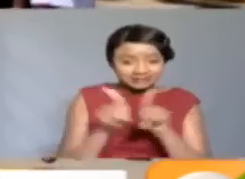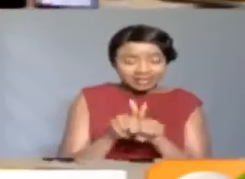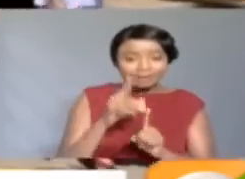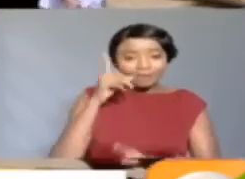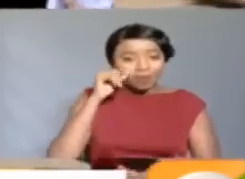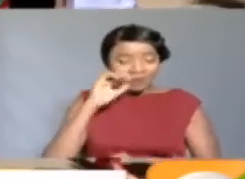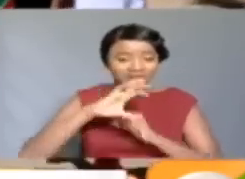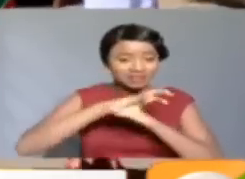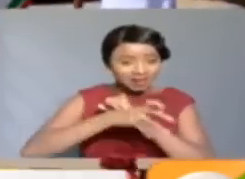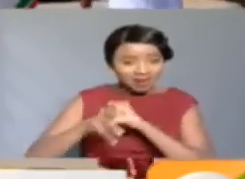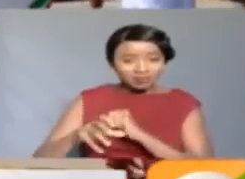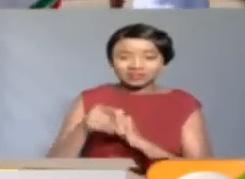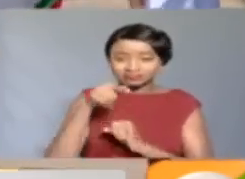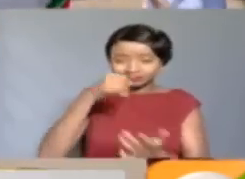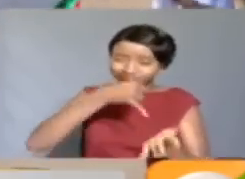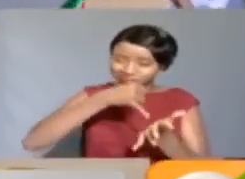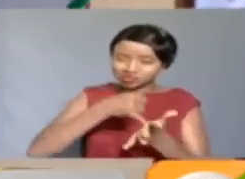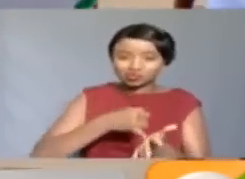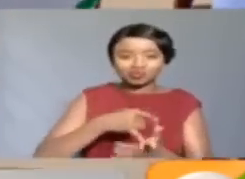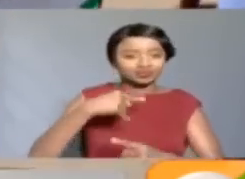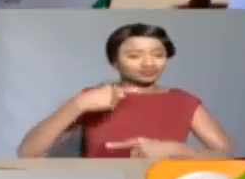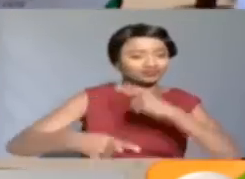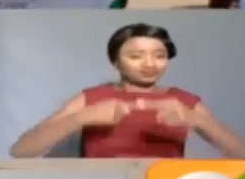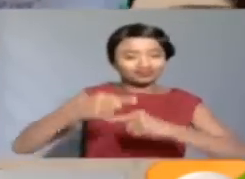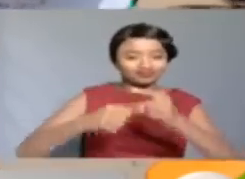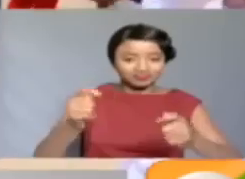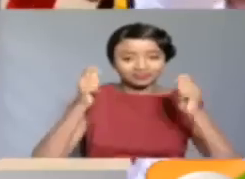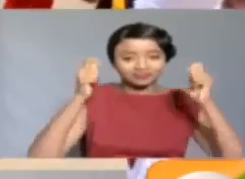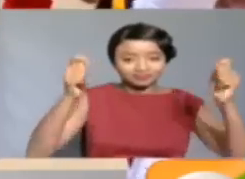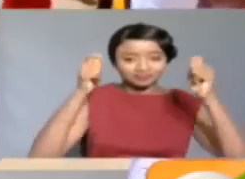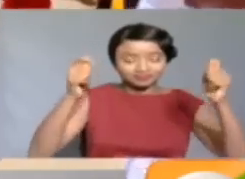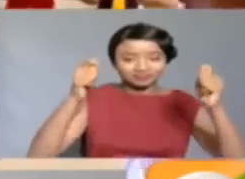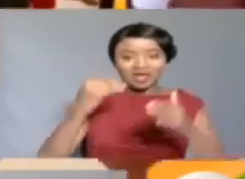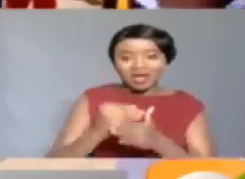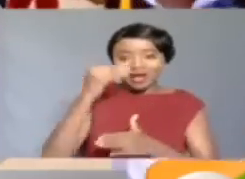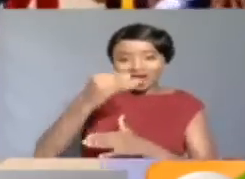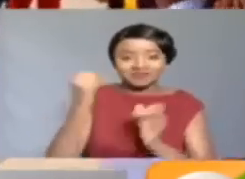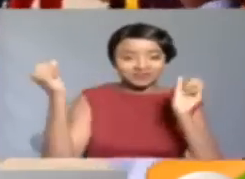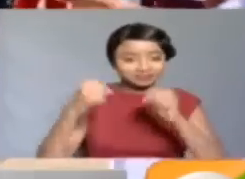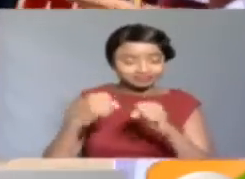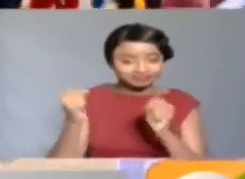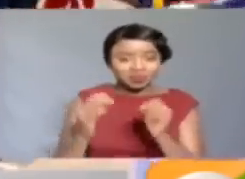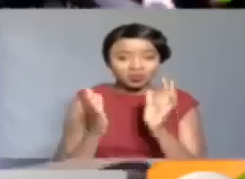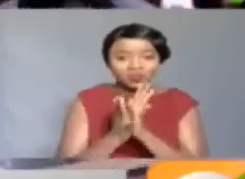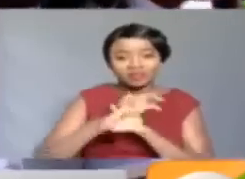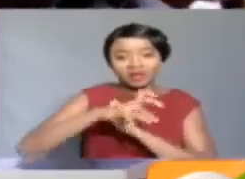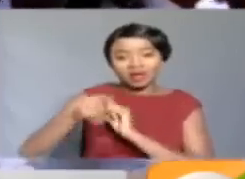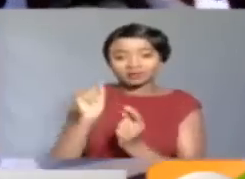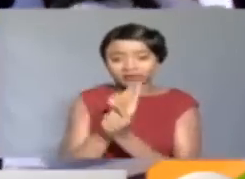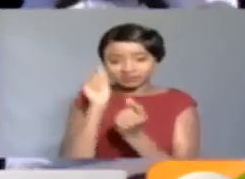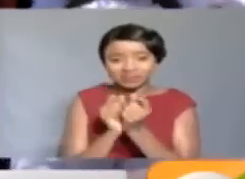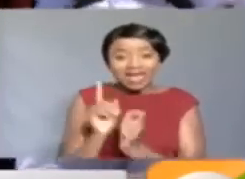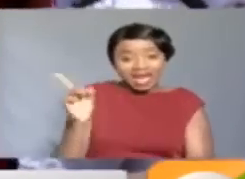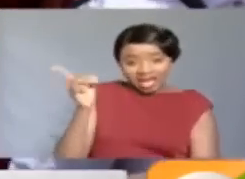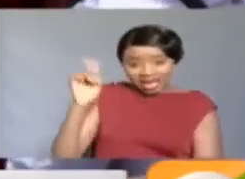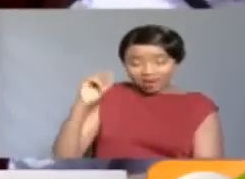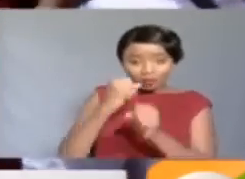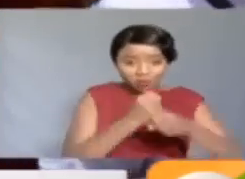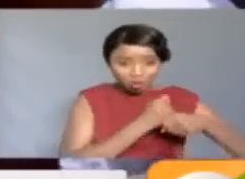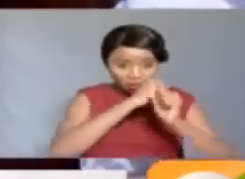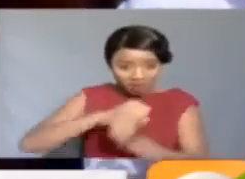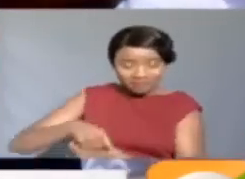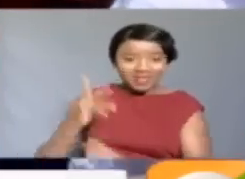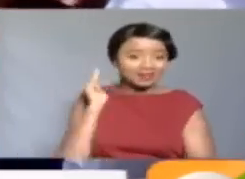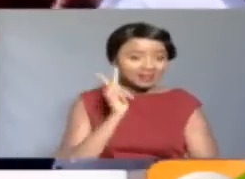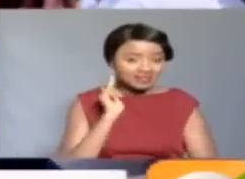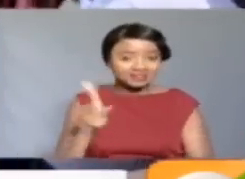ni miongoni mwa zile zilizositisha mgomo wao baada ya maridhiano na serikali za kaunti husika. Nairobi, Homa Bay, Kisii na Embu